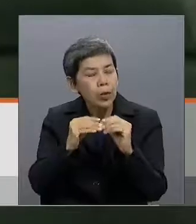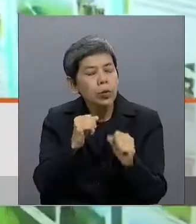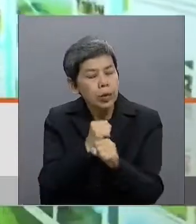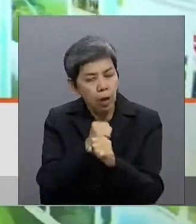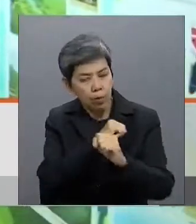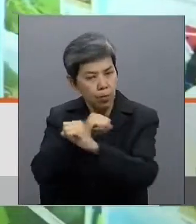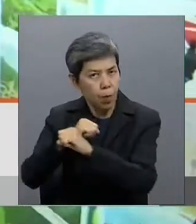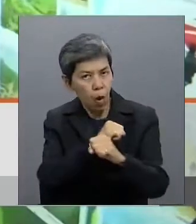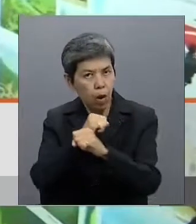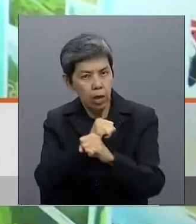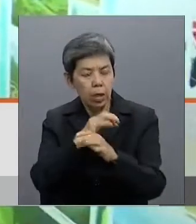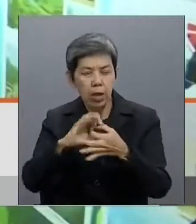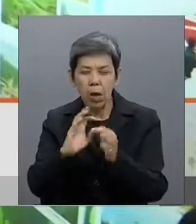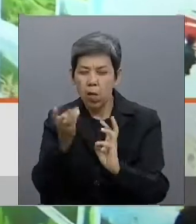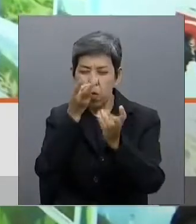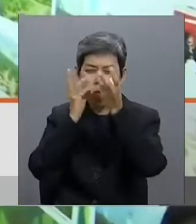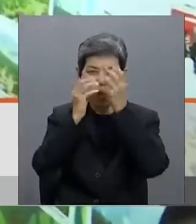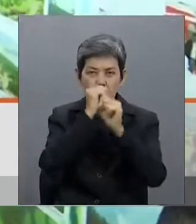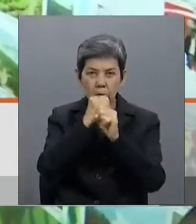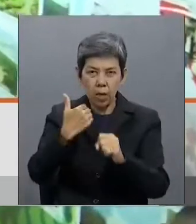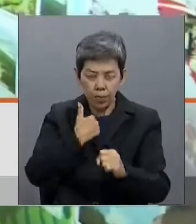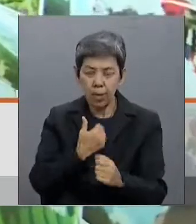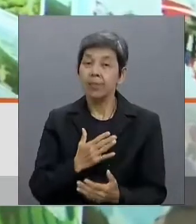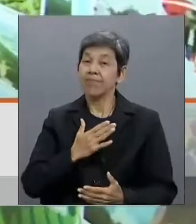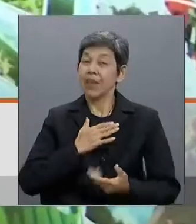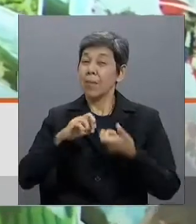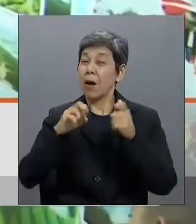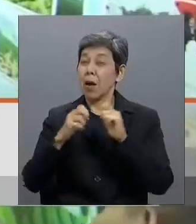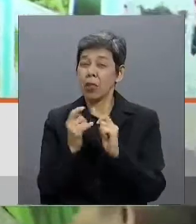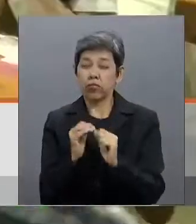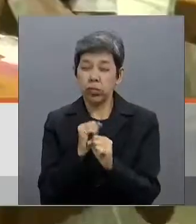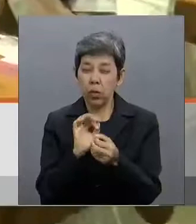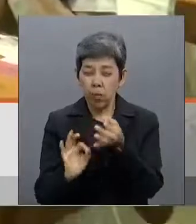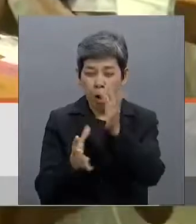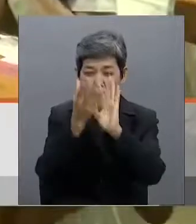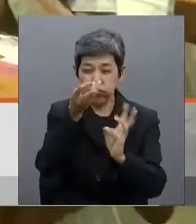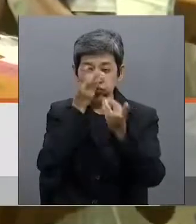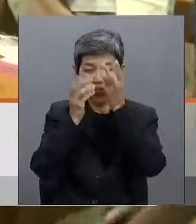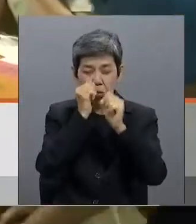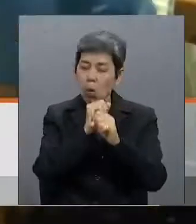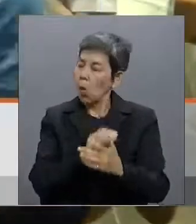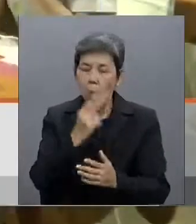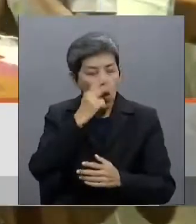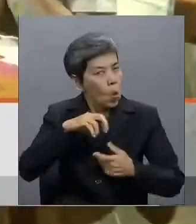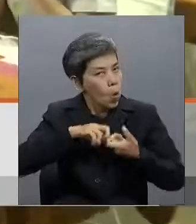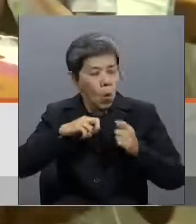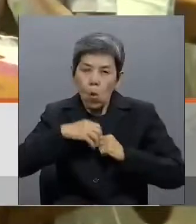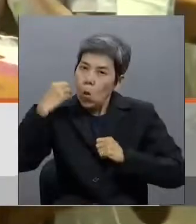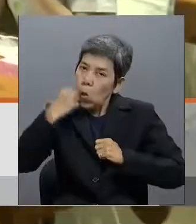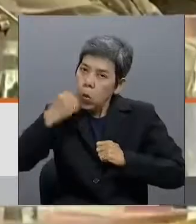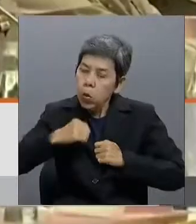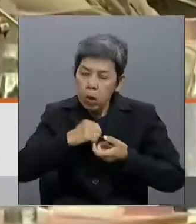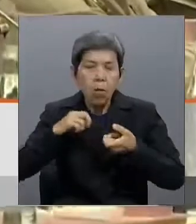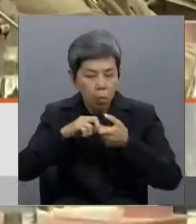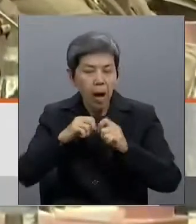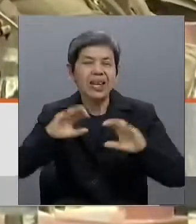การป้องกันแล้วก็แก้ปัญหาฝุ่นควันพลเอกประวิตรกล่าวว่าปัญหาฝุ่นควันในภาคเหนือนะครับเป็นปัญหาที่นับวันจะรุนแรงมากขึ้นเป็นปัญห